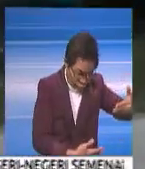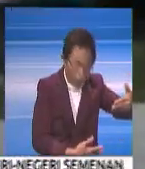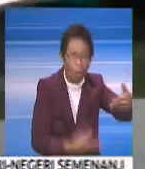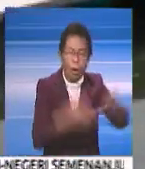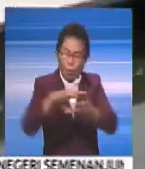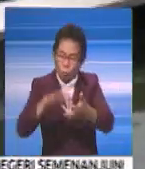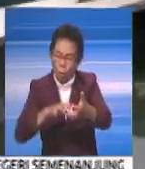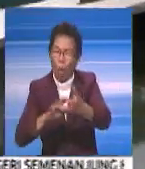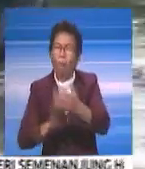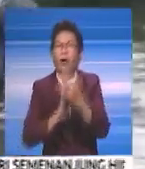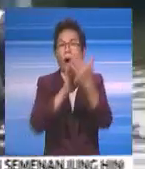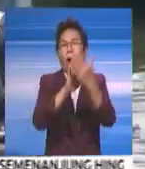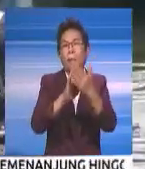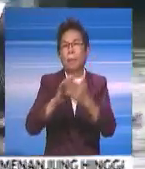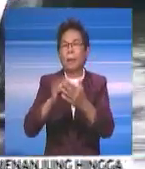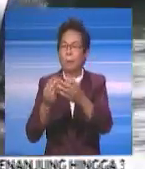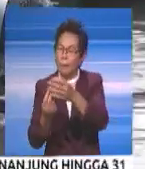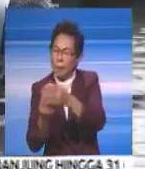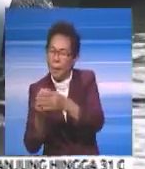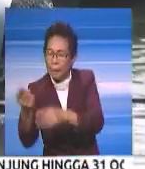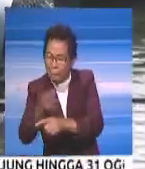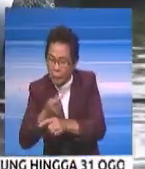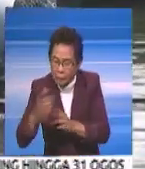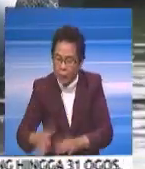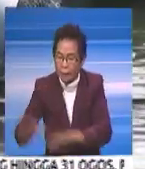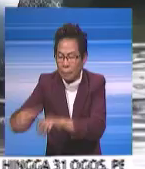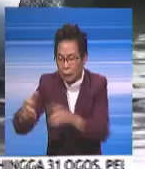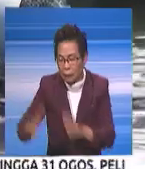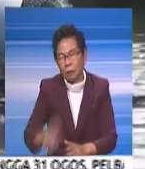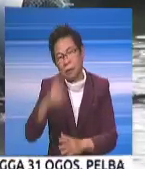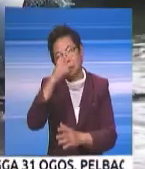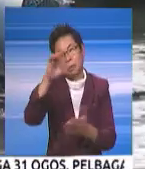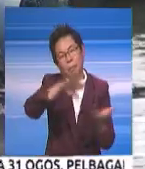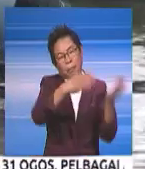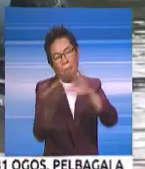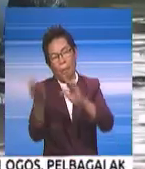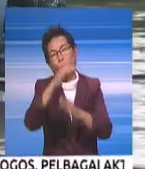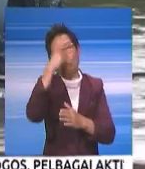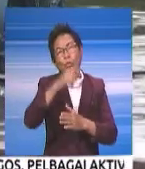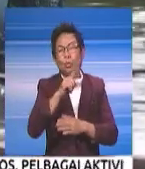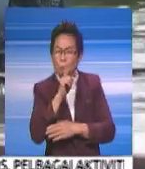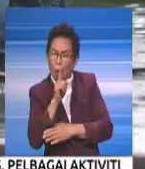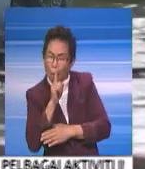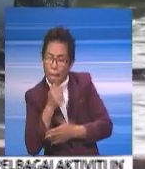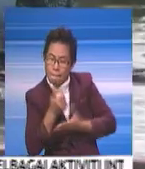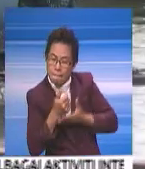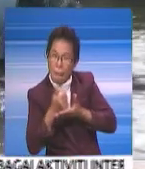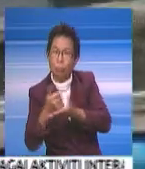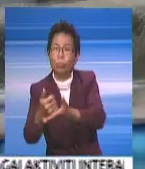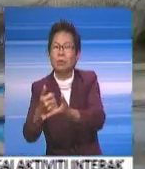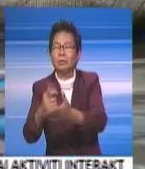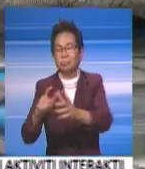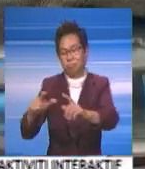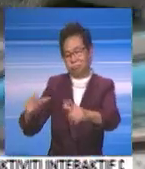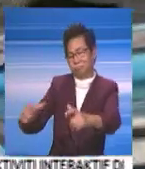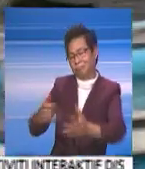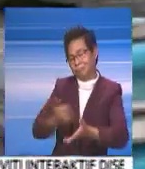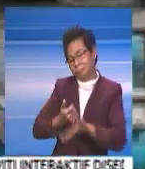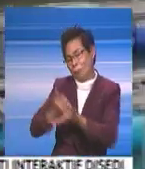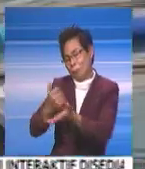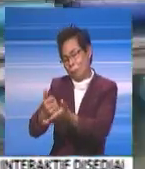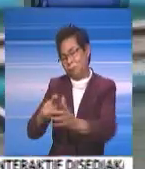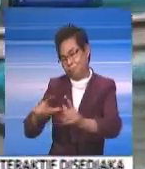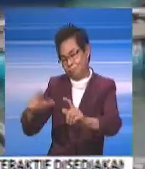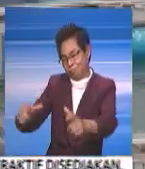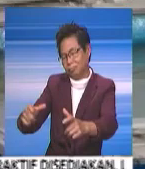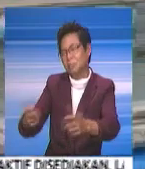petani, penternak serta nelayan akibat bencana itu bagi memastikan bentuk-bentuk bantuan yang perlu disalurkan kepada kumpulan sasar yang